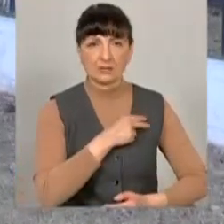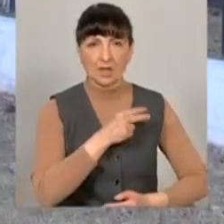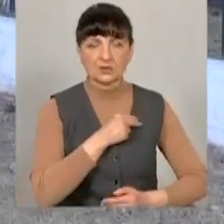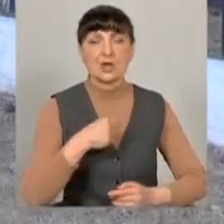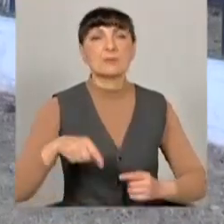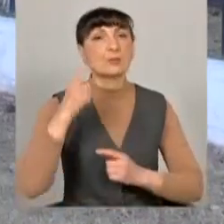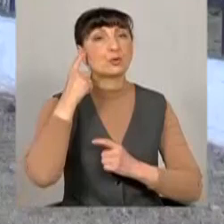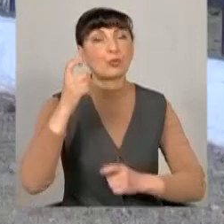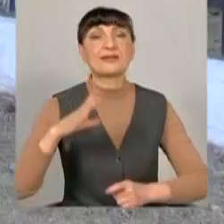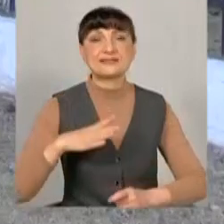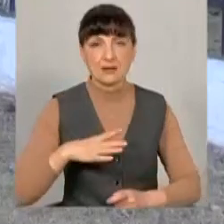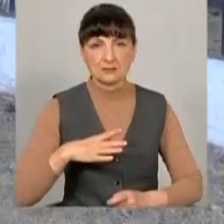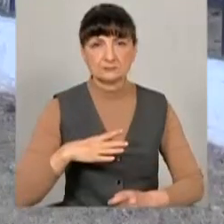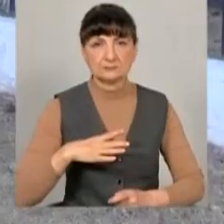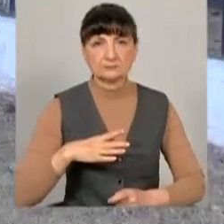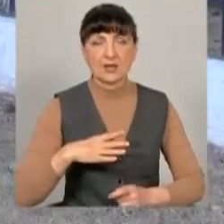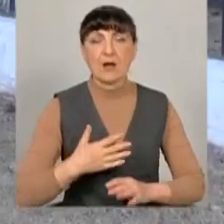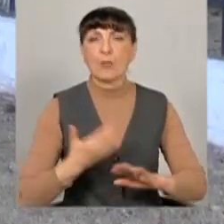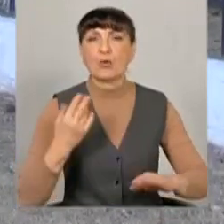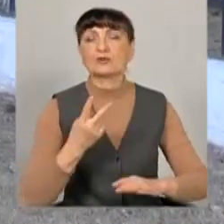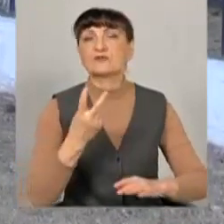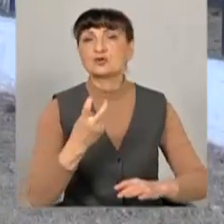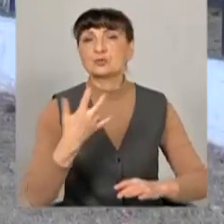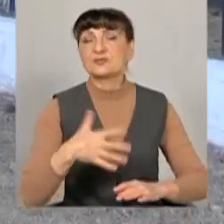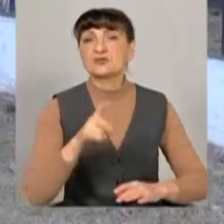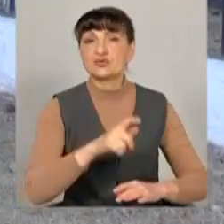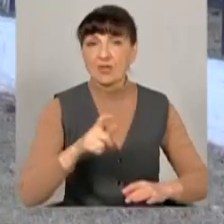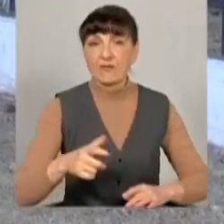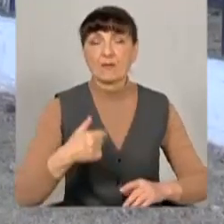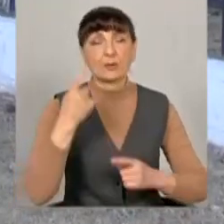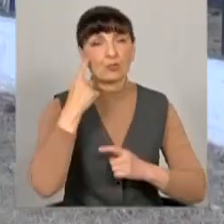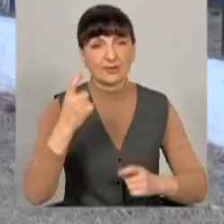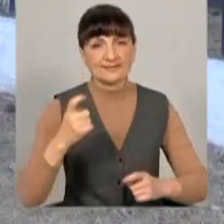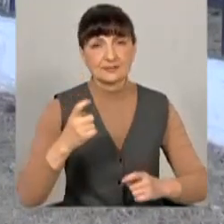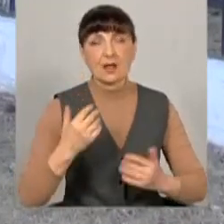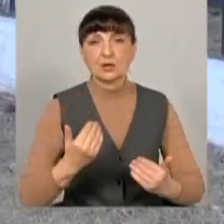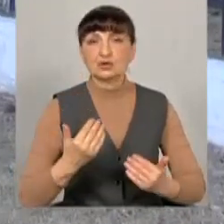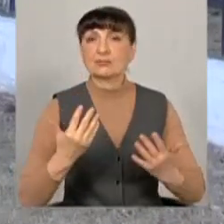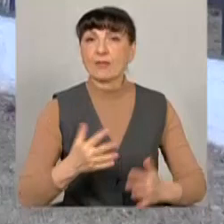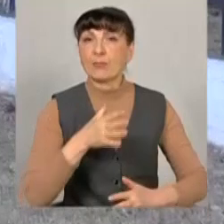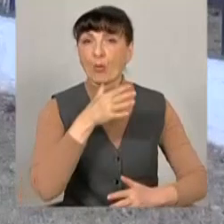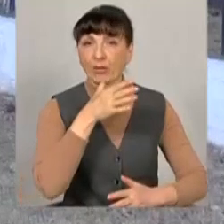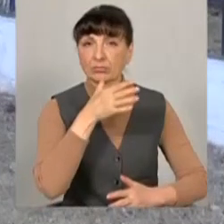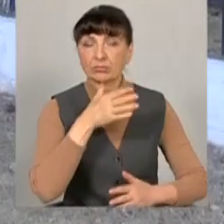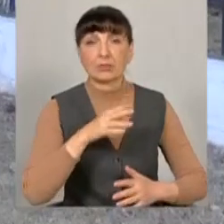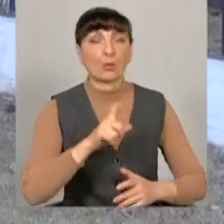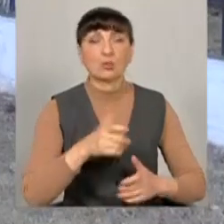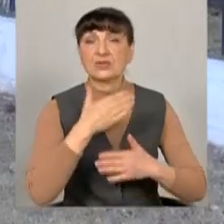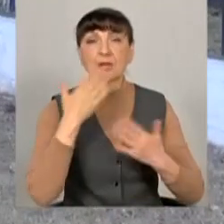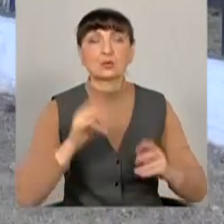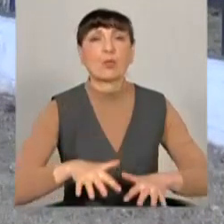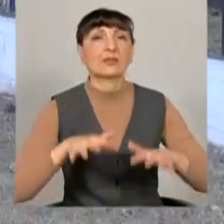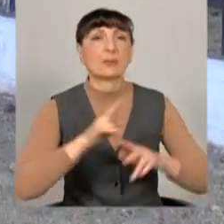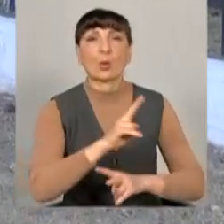мы их предупредили. Это более 250 человек, мы всех предупредили. Сейчас, на данный момент, таковых нет, что именно в